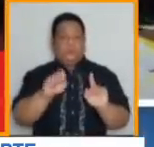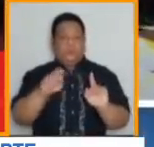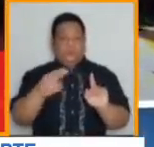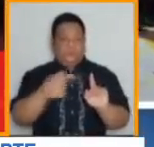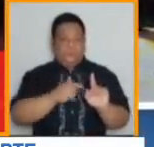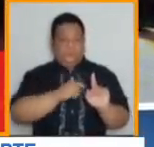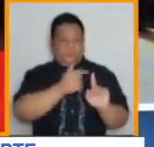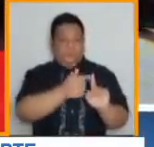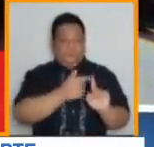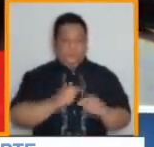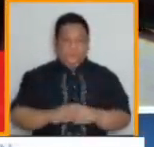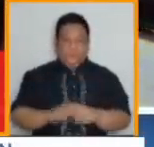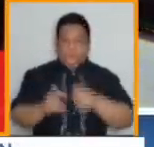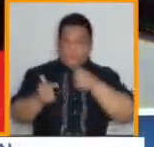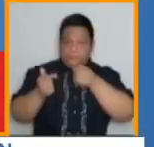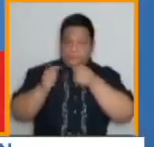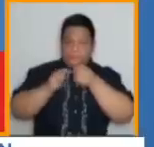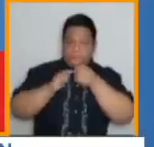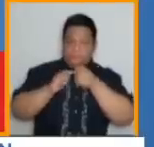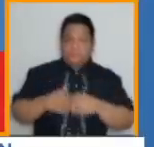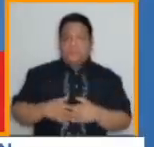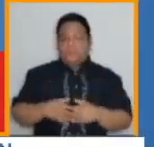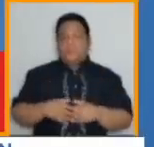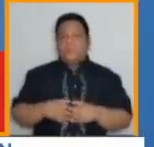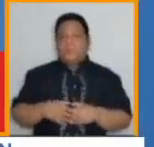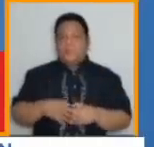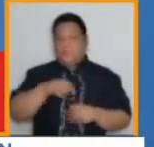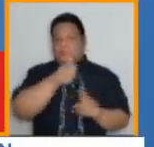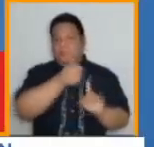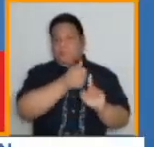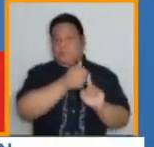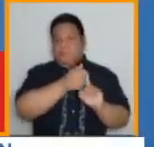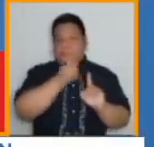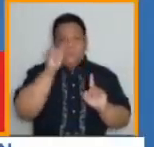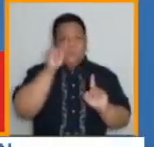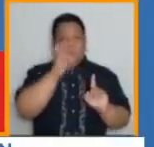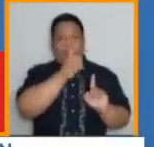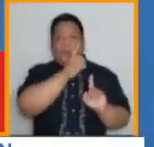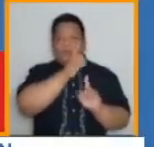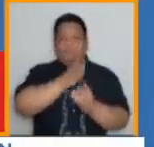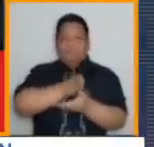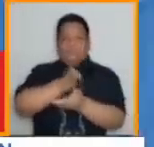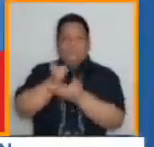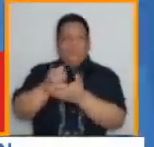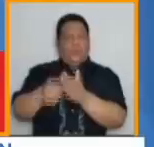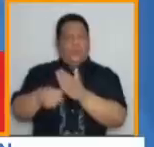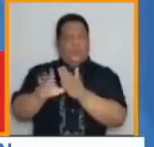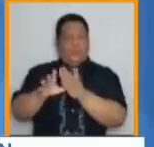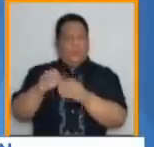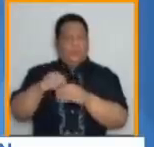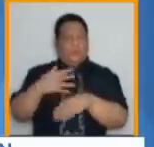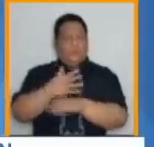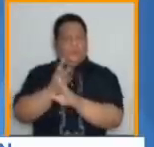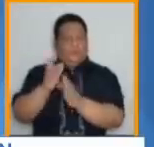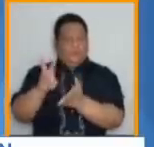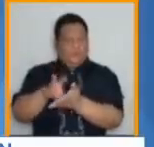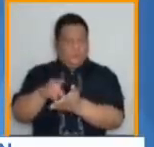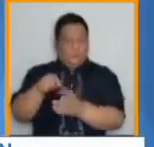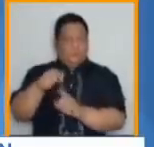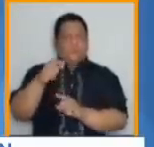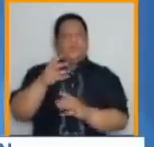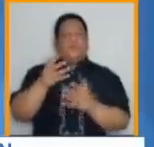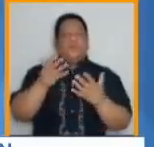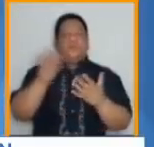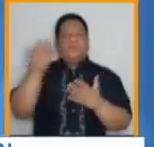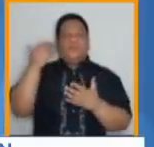tanggapan ng COMELEC 2nd District sa Davao City para i-withdraw ang kanyang Certificate of Candidacy sa pagka-alkalde. Sa kanyang Facebook post, sinabi niyang